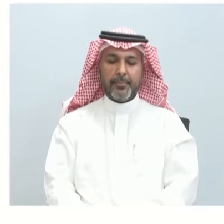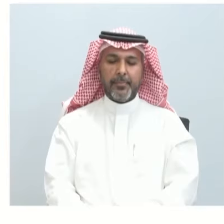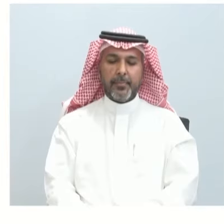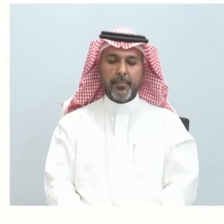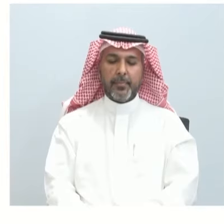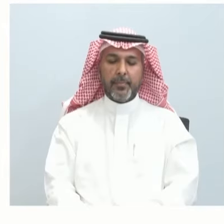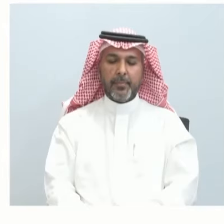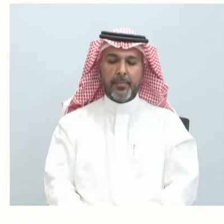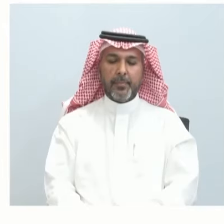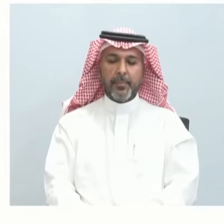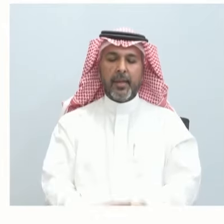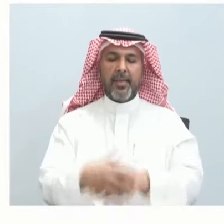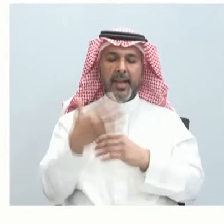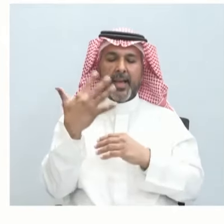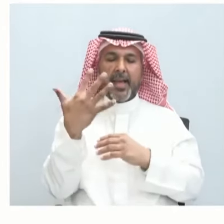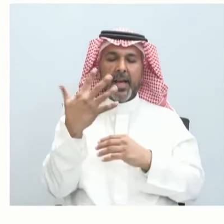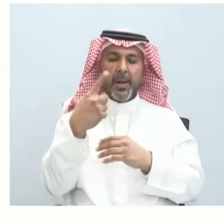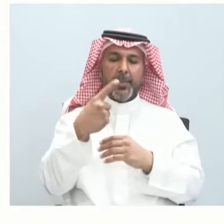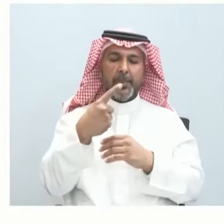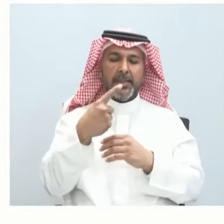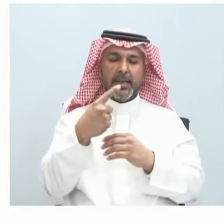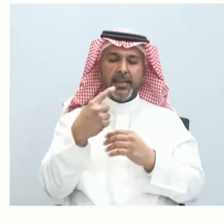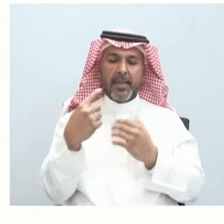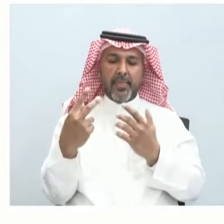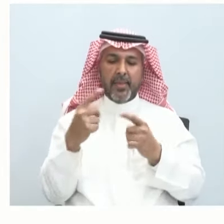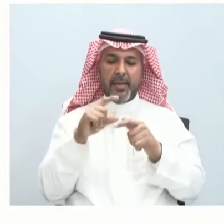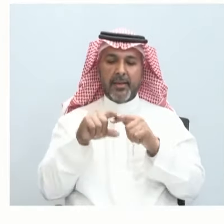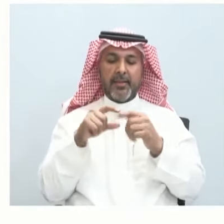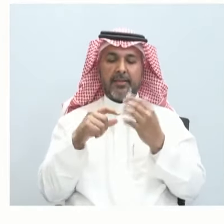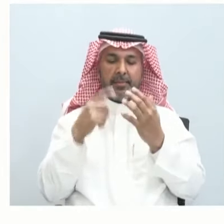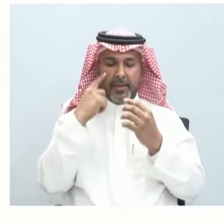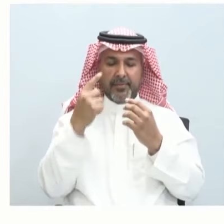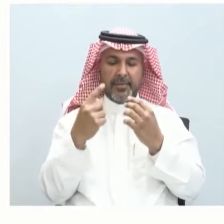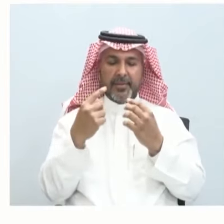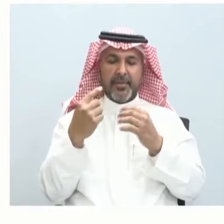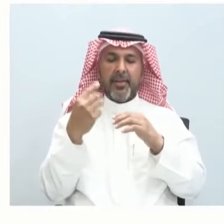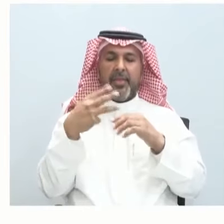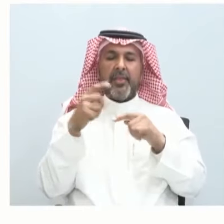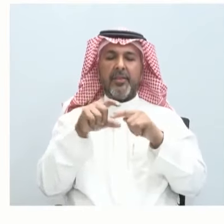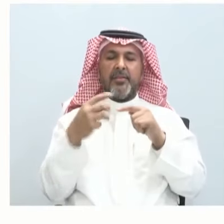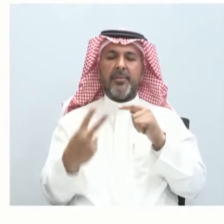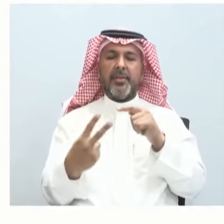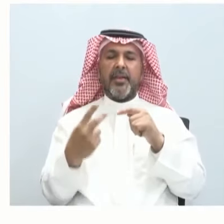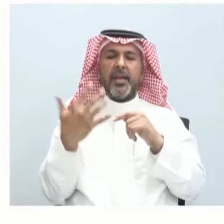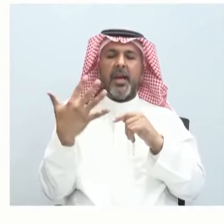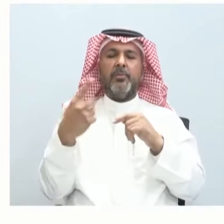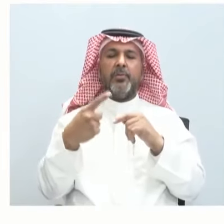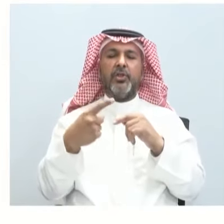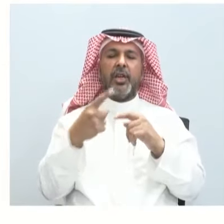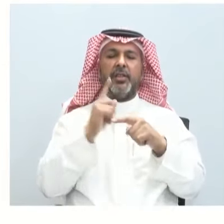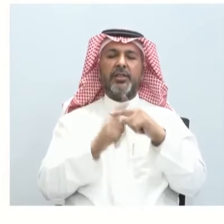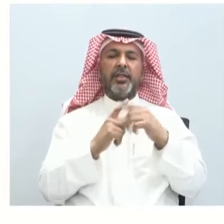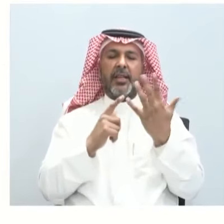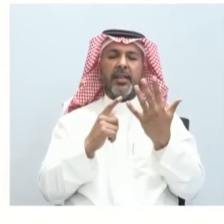الاغتصاب هنا لدي عمليات ضرب اثنين تقسيم اثنين 31 تقسيم اثنين عباره عن 15 اذا